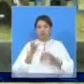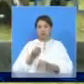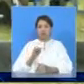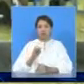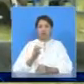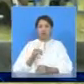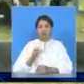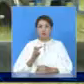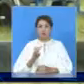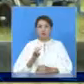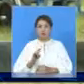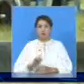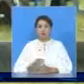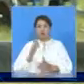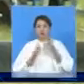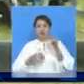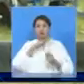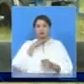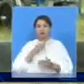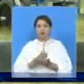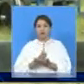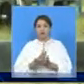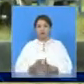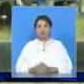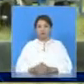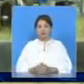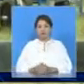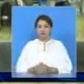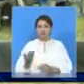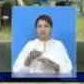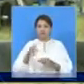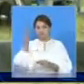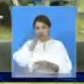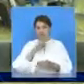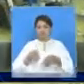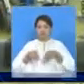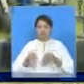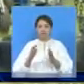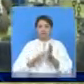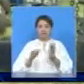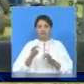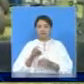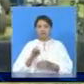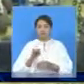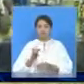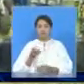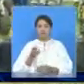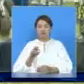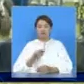породы, молочно-мясного направления. В этом году засеяли 900 гектаров